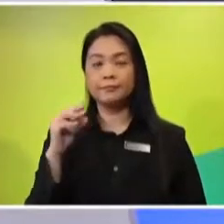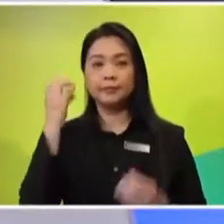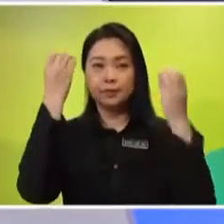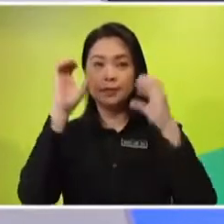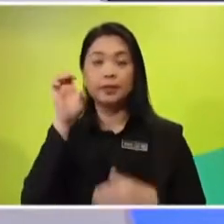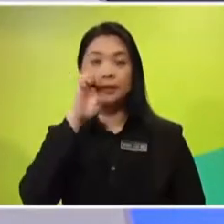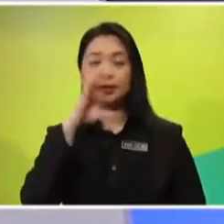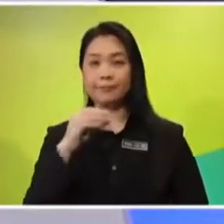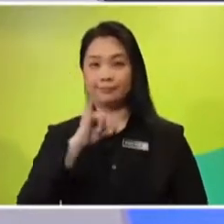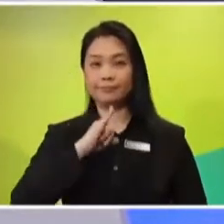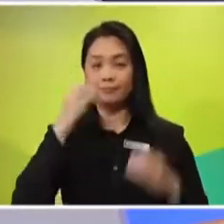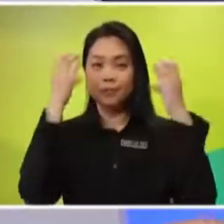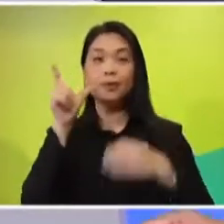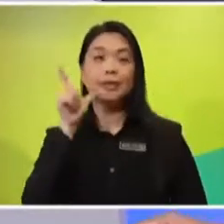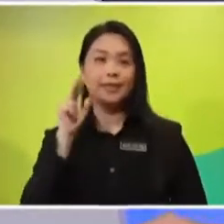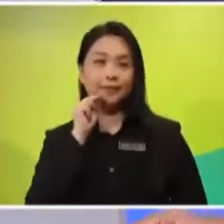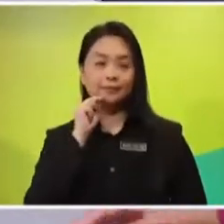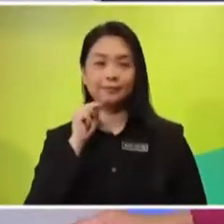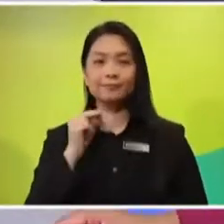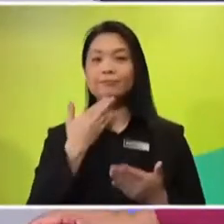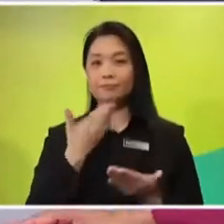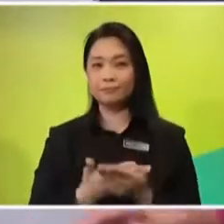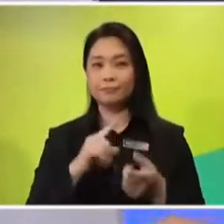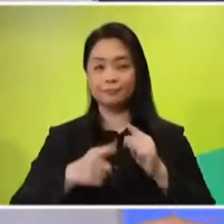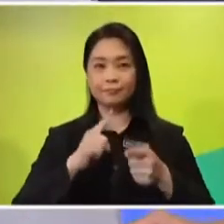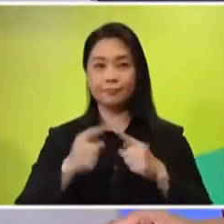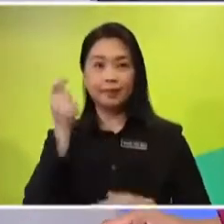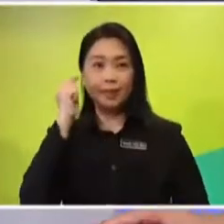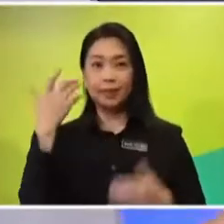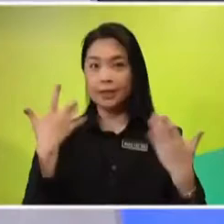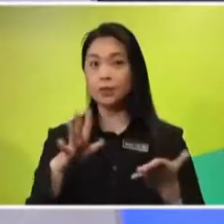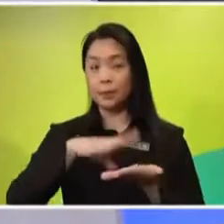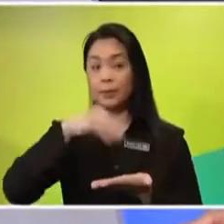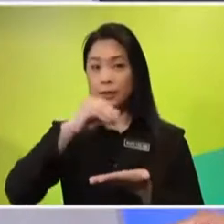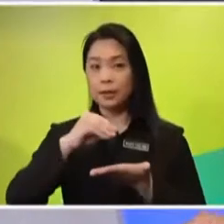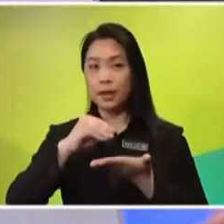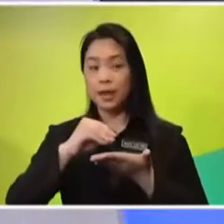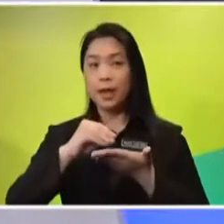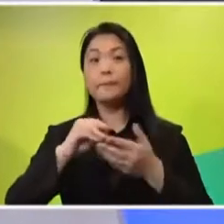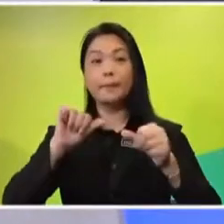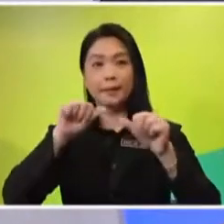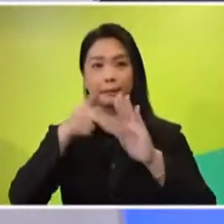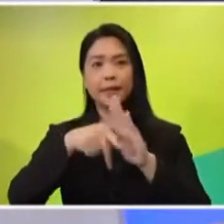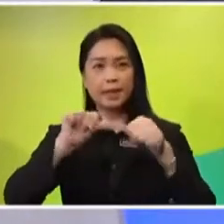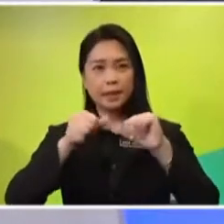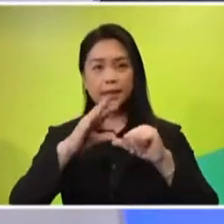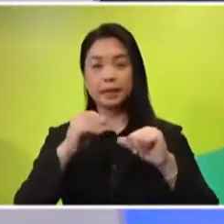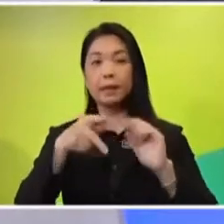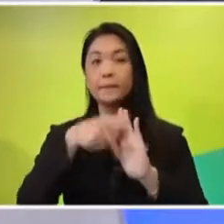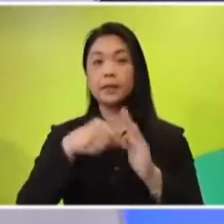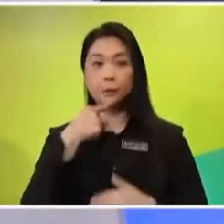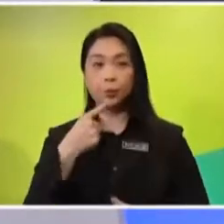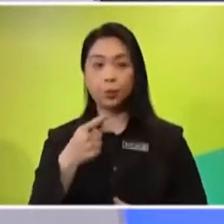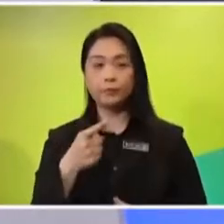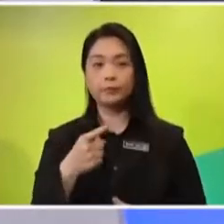Cikgu Kulina. Baik, kawan-kawan, tadi kita dah belajar tentang penyebut, pengangka dan juga apa yang dimasukkan dengan pecahan.